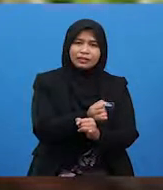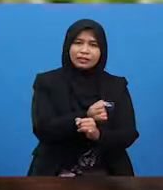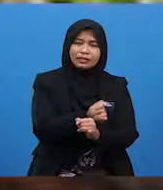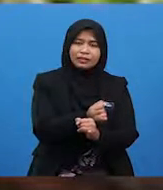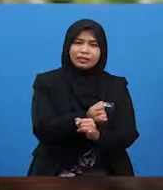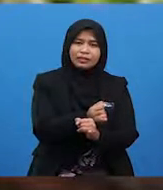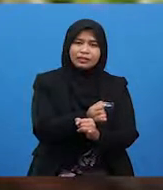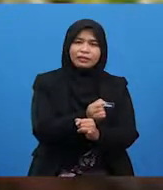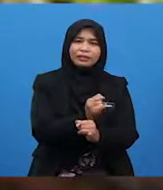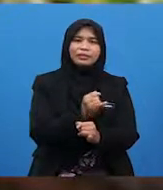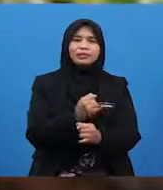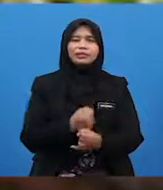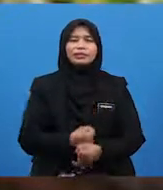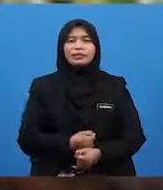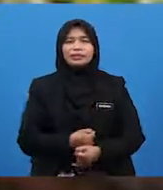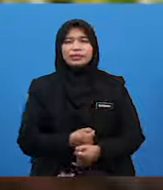sama